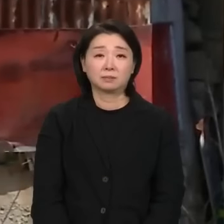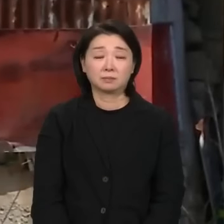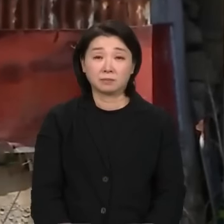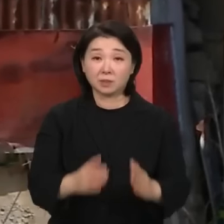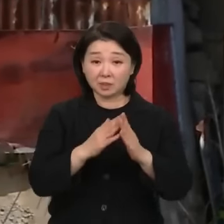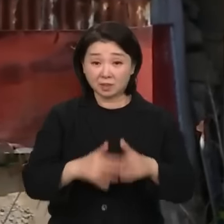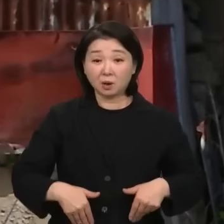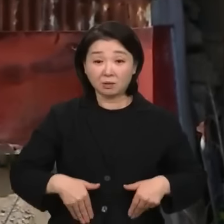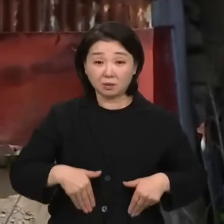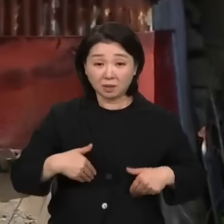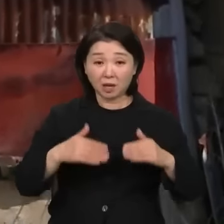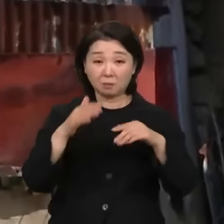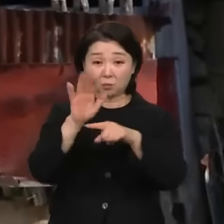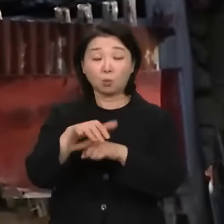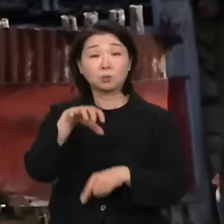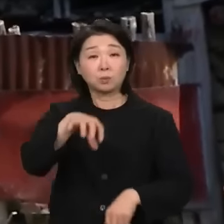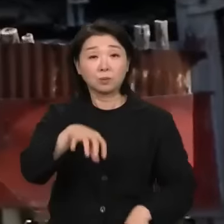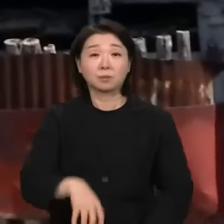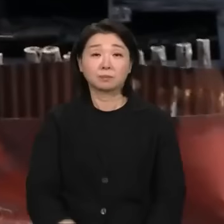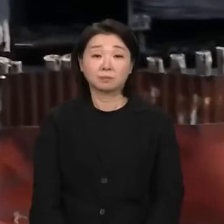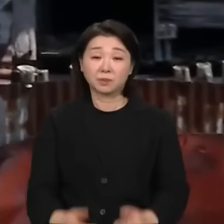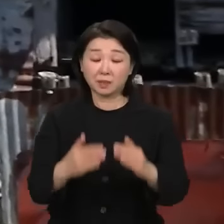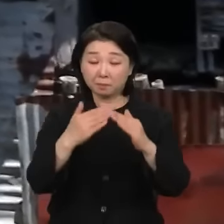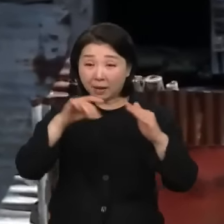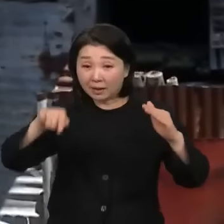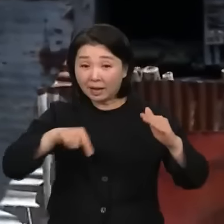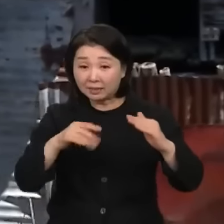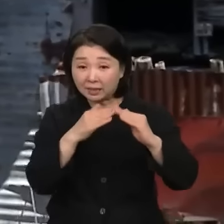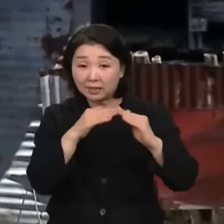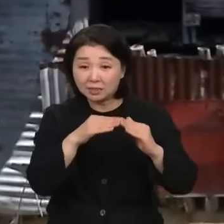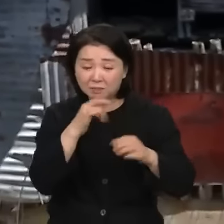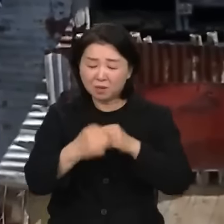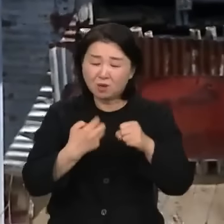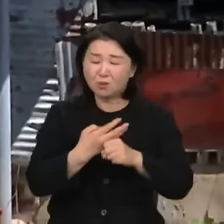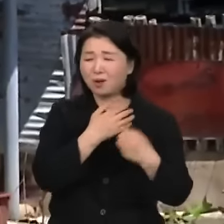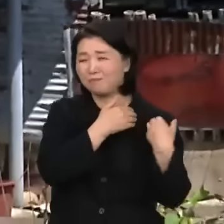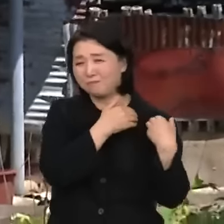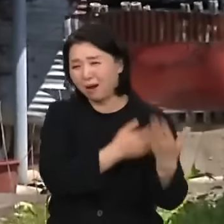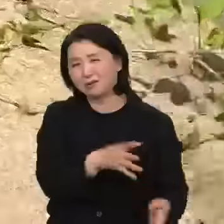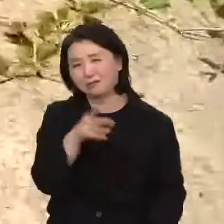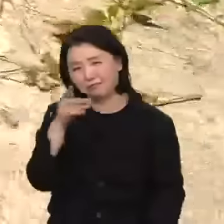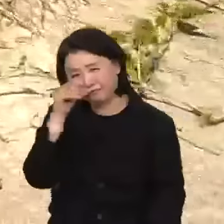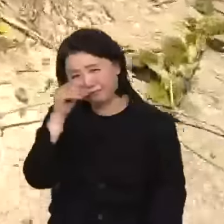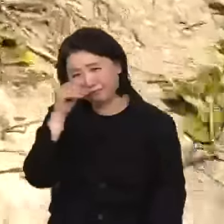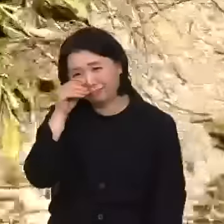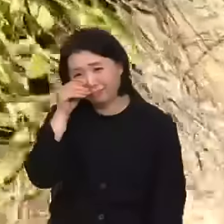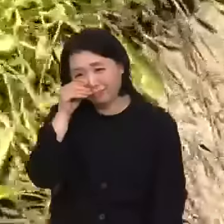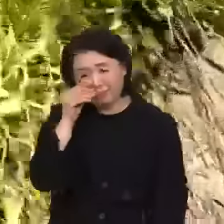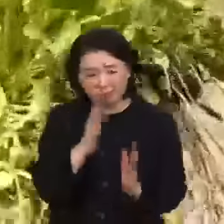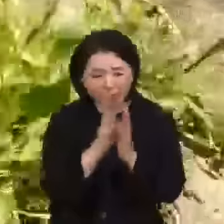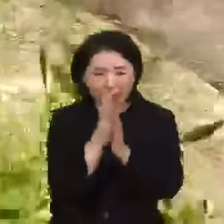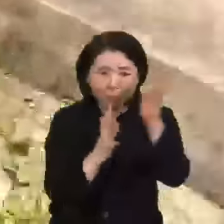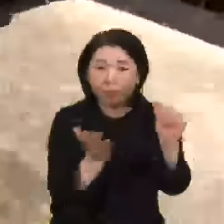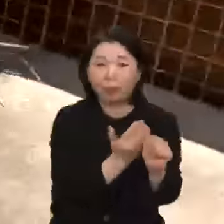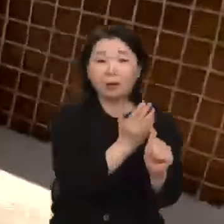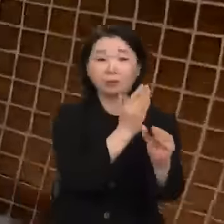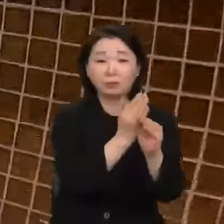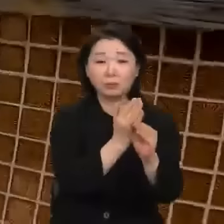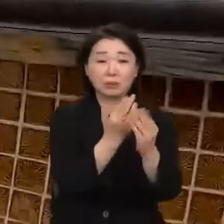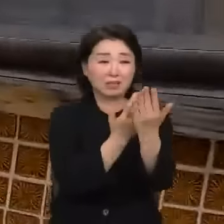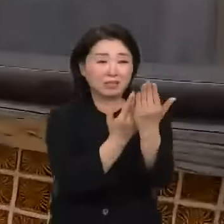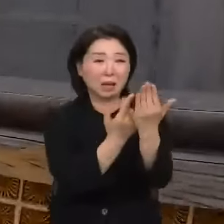전남의 한 농촌 지역에 나와봤습니다. 마을 안쪽에 있는 이 집은 몇 년 동안 방치돼 있었는데요. 마당에는 잡초가 자라고 있고